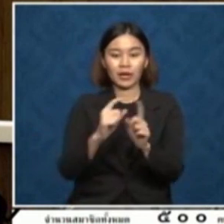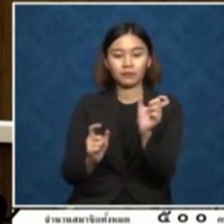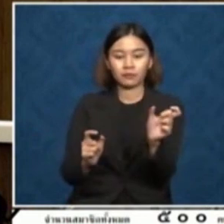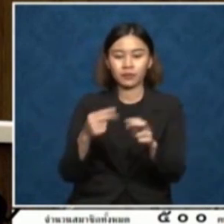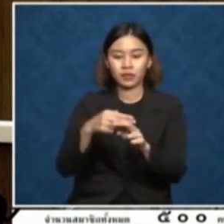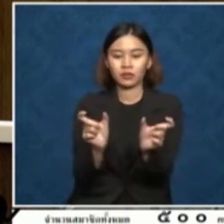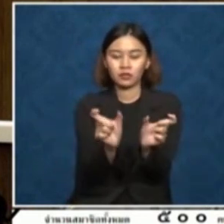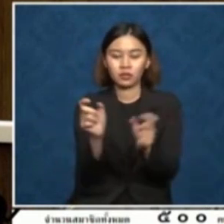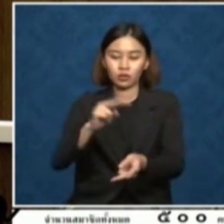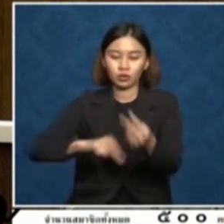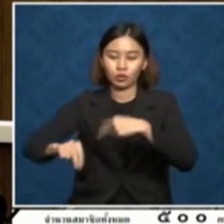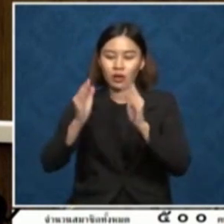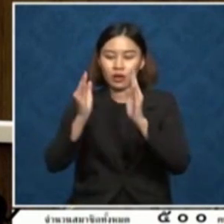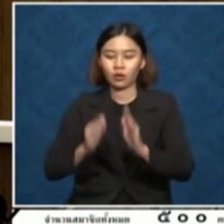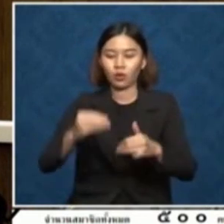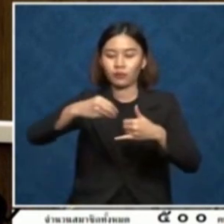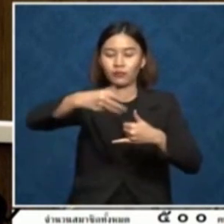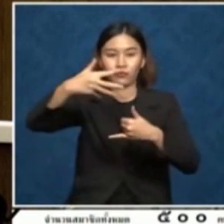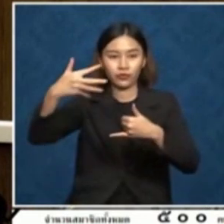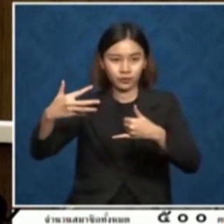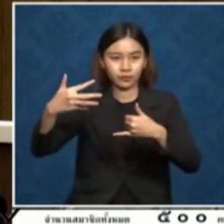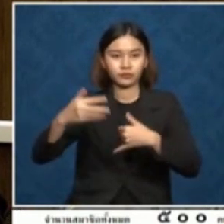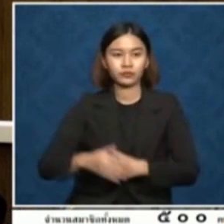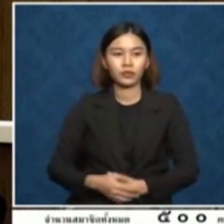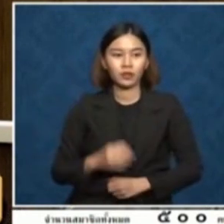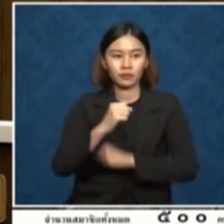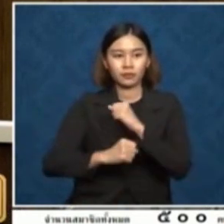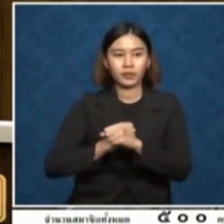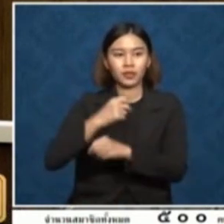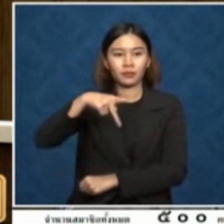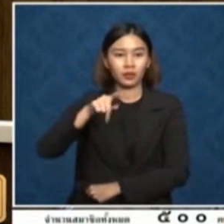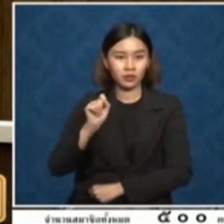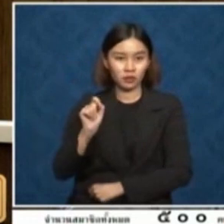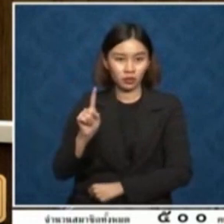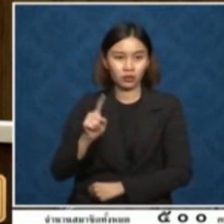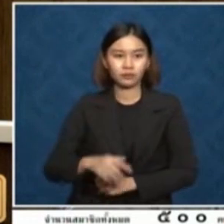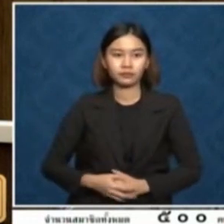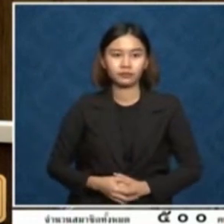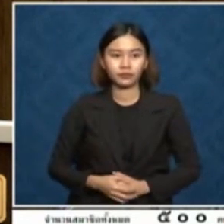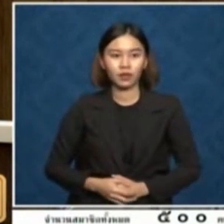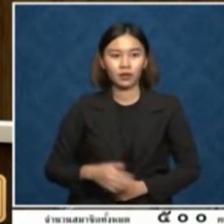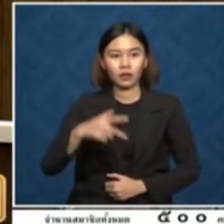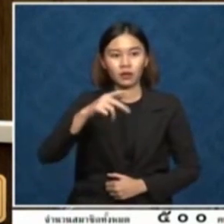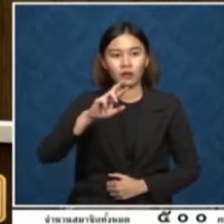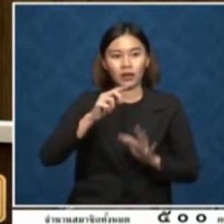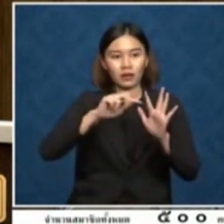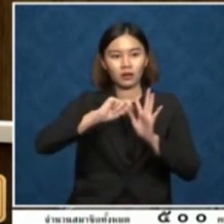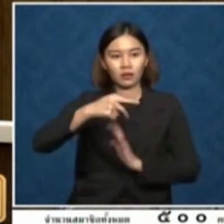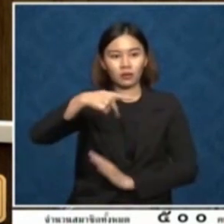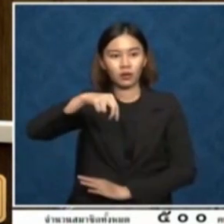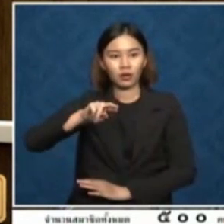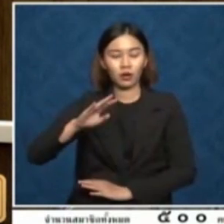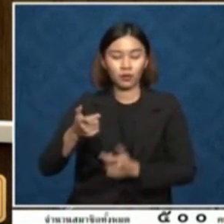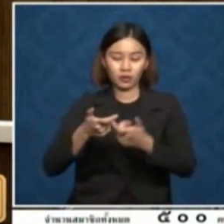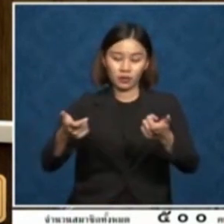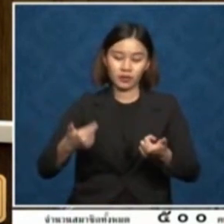และการคุ้มครองบุคคลผู้มีความหลากหลายทางเพศพ.ศ.ค่ะร่างพระราชบัญญัติฉบับนี้นะค